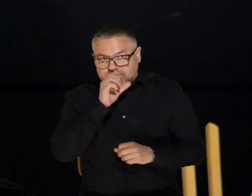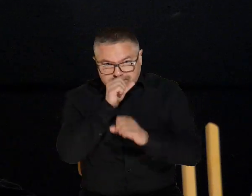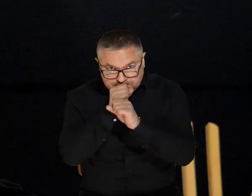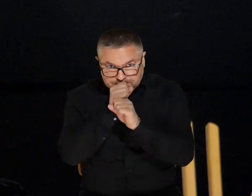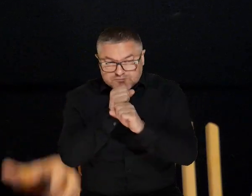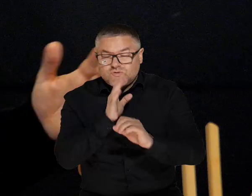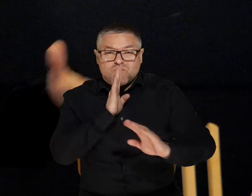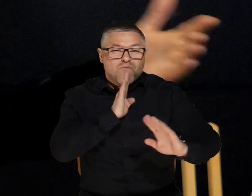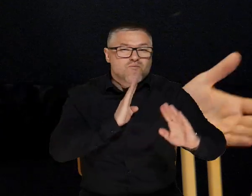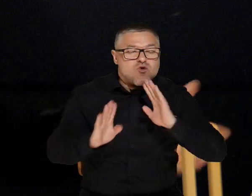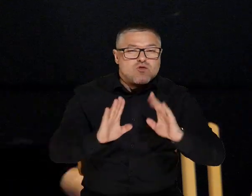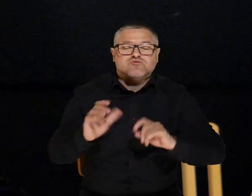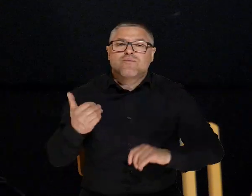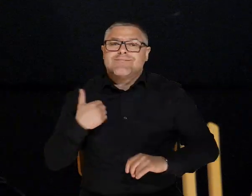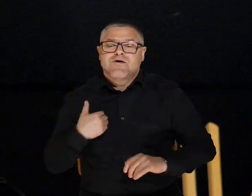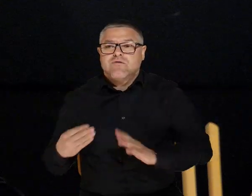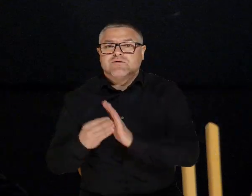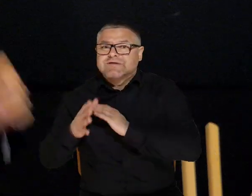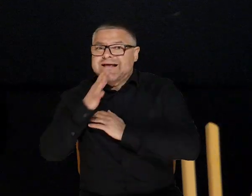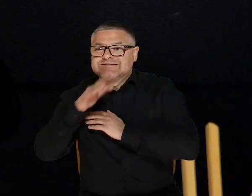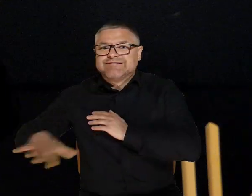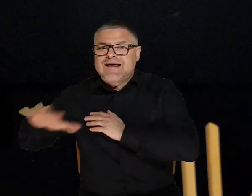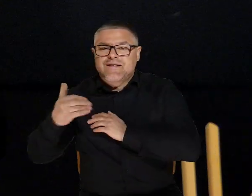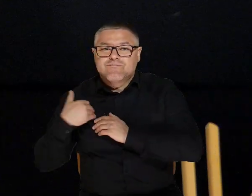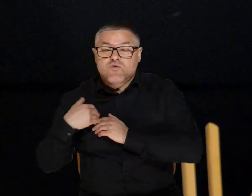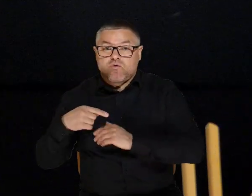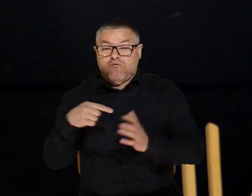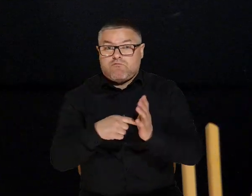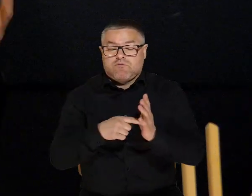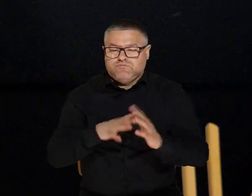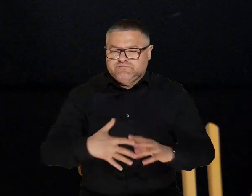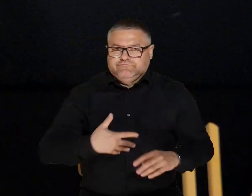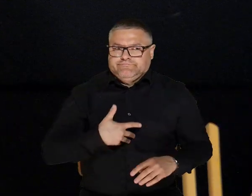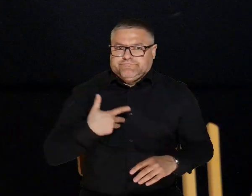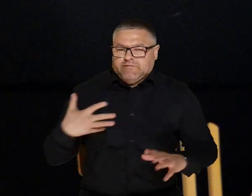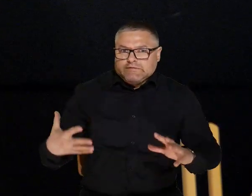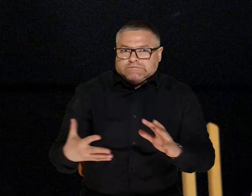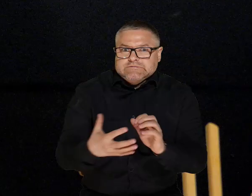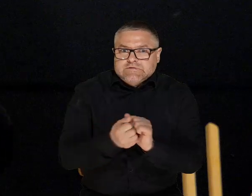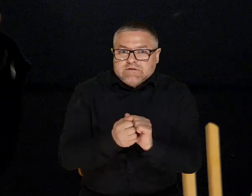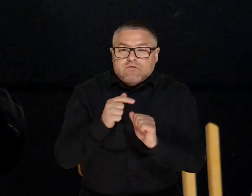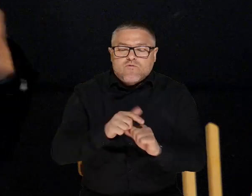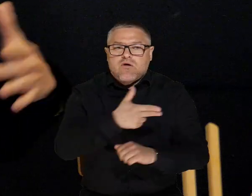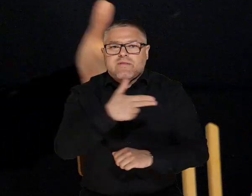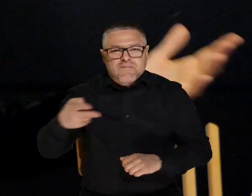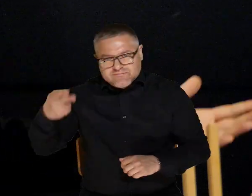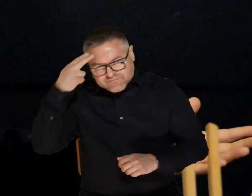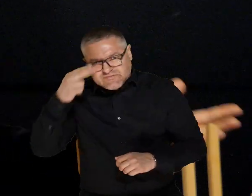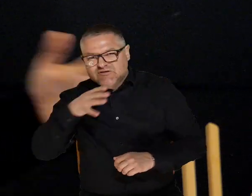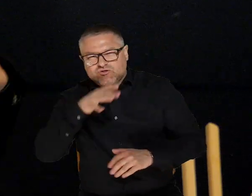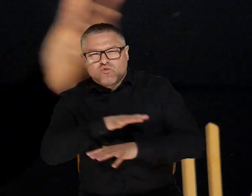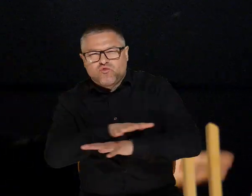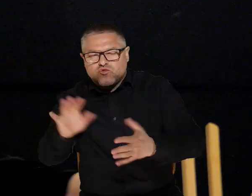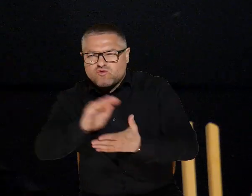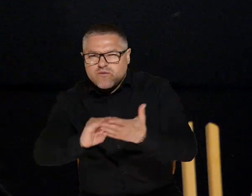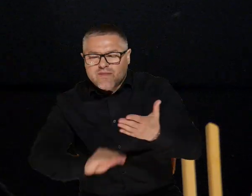rodzinach, podobne do tego, czego doświadczali ci Izraelczycy. I dla niego to było zdumiewające odkrycie, prawda? Bo o tej traumie żydowskiej napisano bardzo wiele,